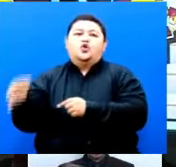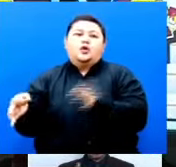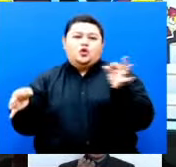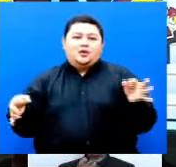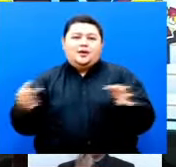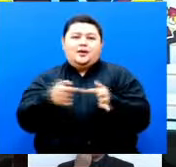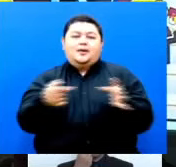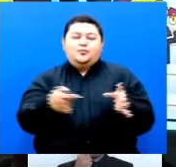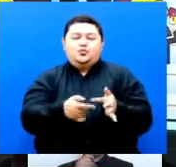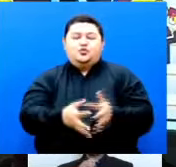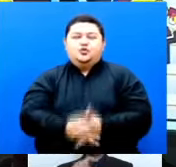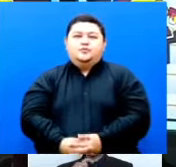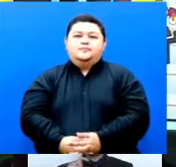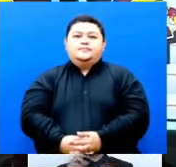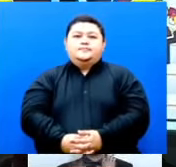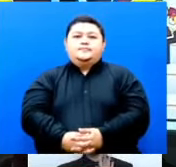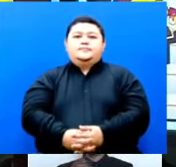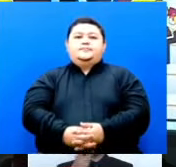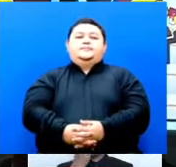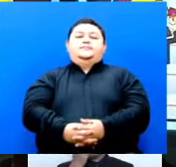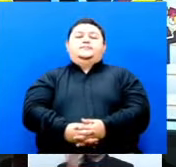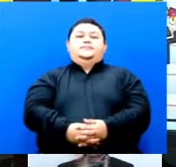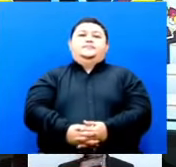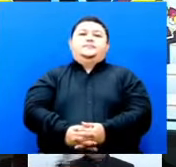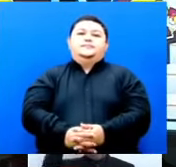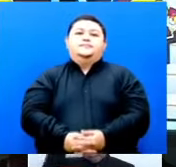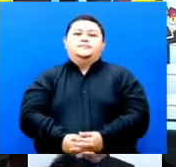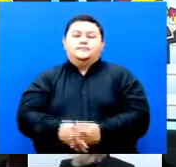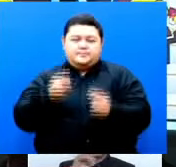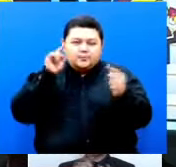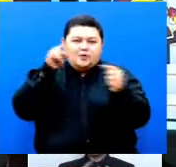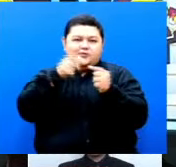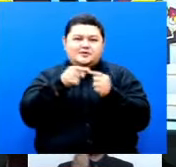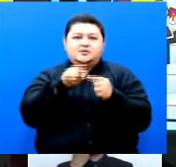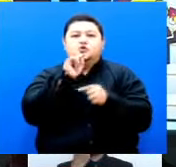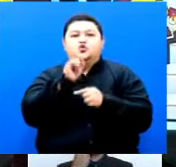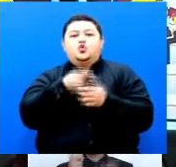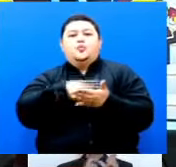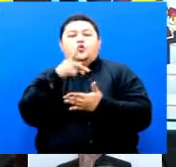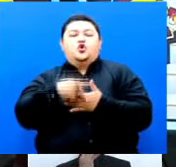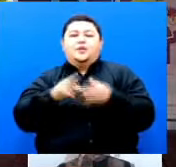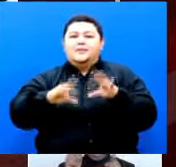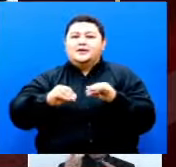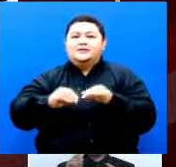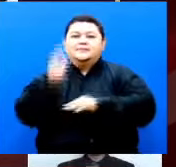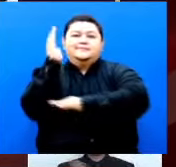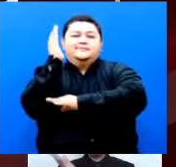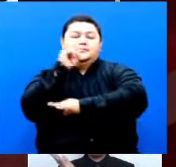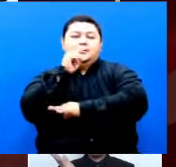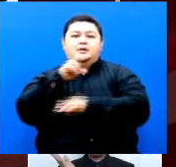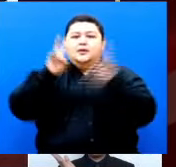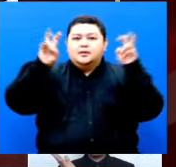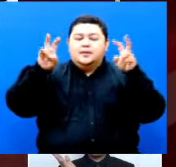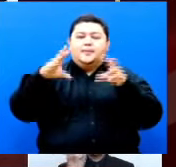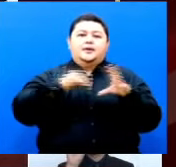Pasangankandidat nomor1,BapakH.Muhammad. Visi,misi,danprogramkerja dariketigapasangankandidattersebutsedang